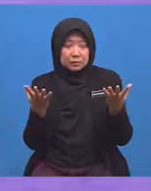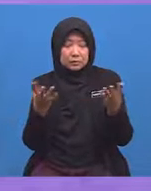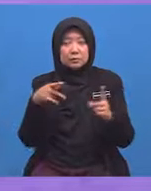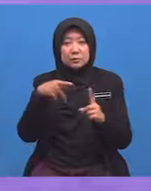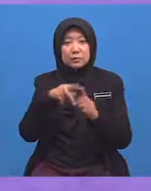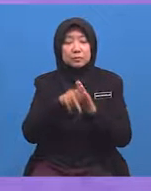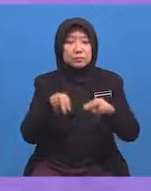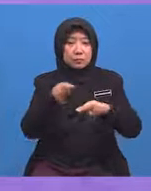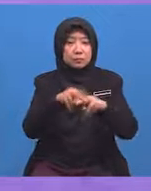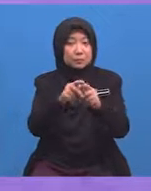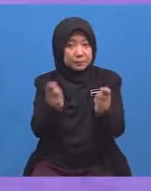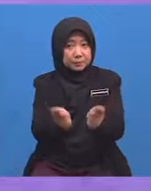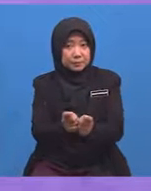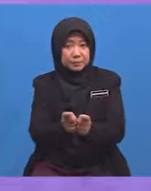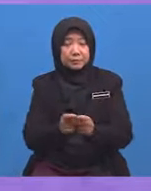penduduk setempat.